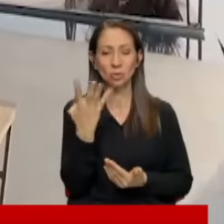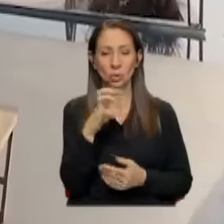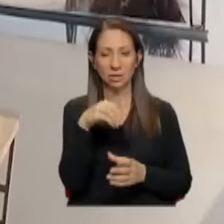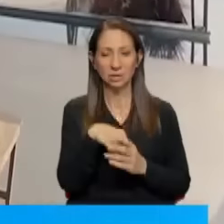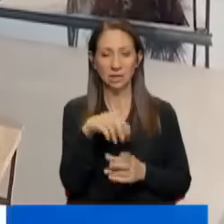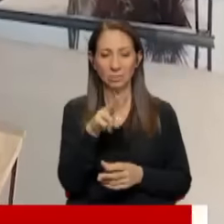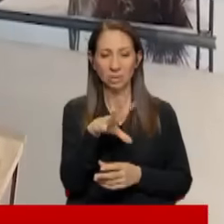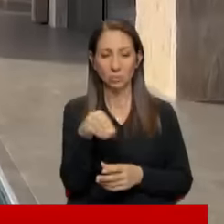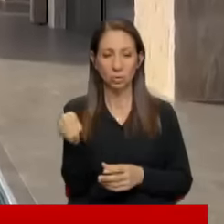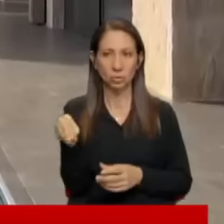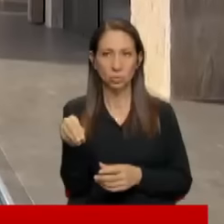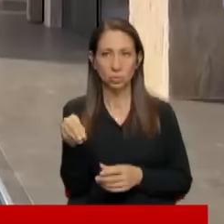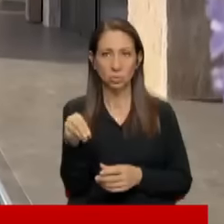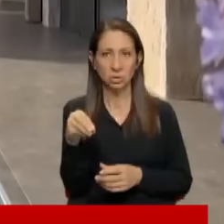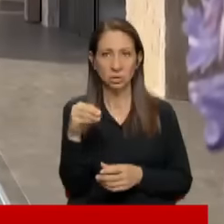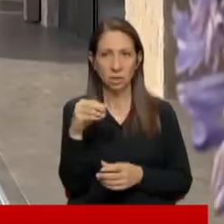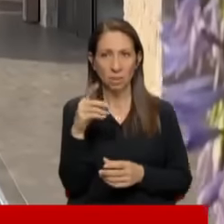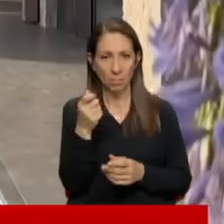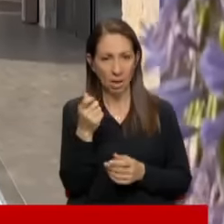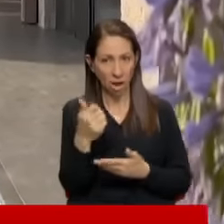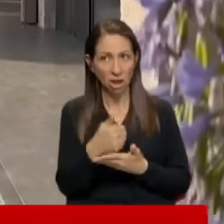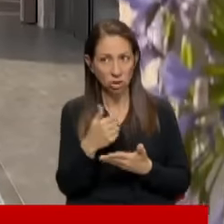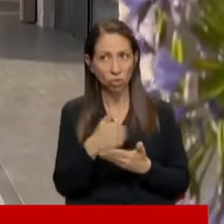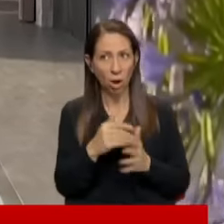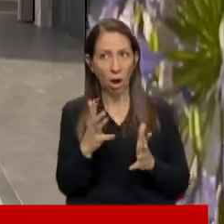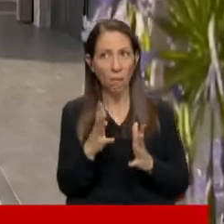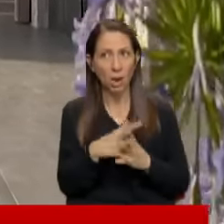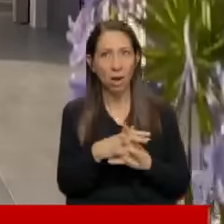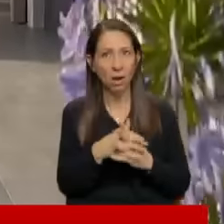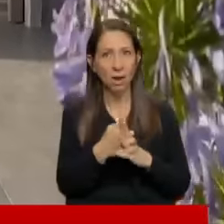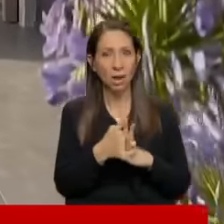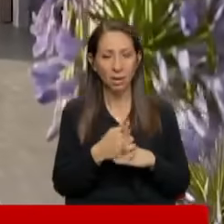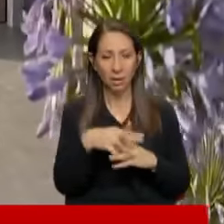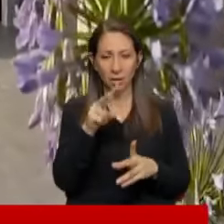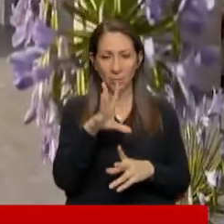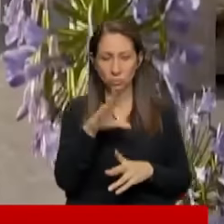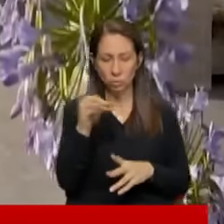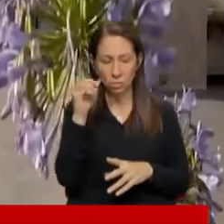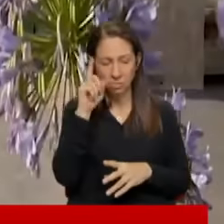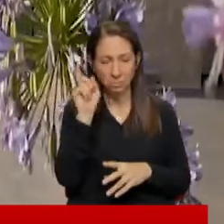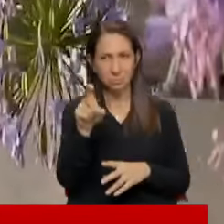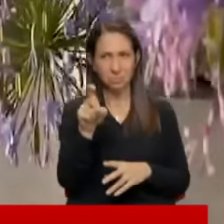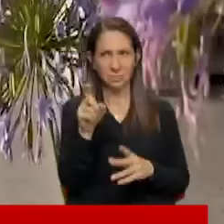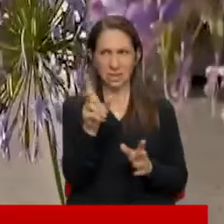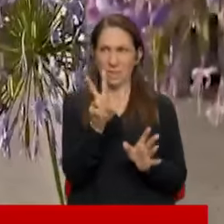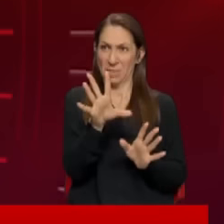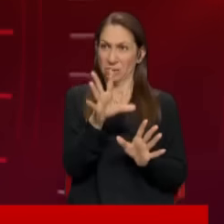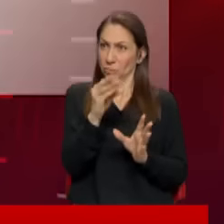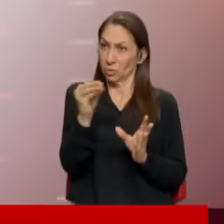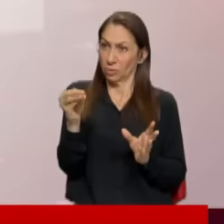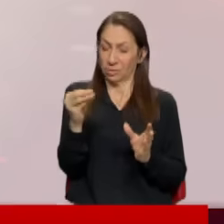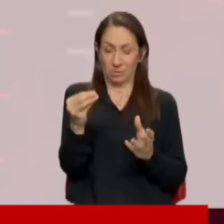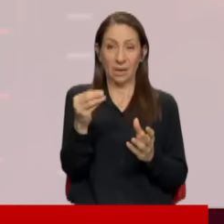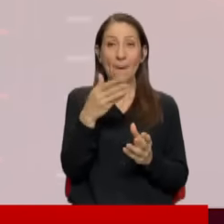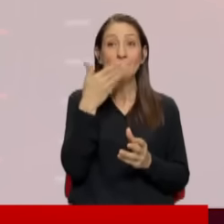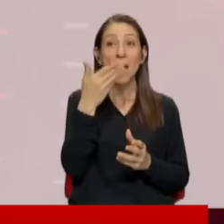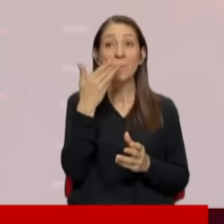için 25 milyon. İnsanlar böyle paralar kazanıyor galiba. 5 milyona takıldım gerçekten, 25 milyon mu?